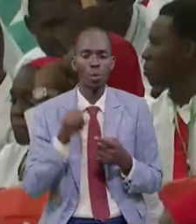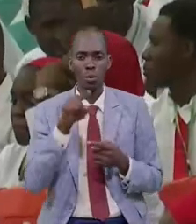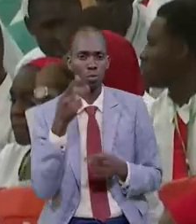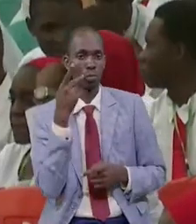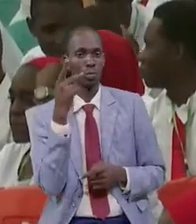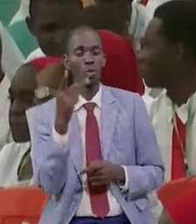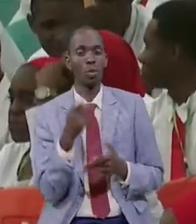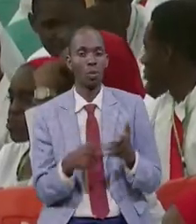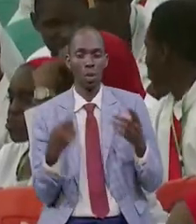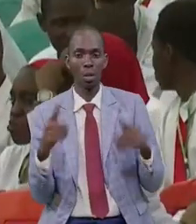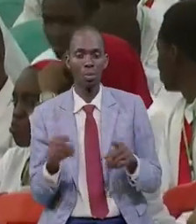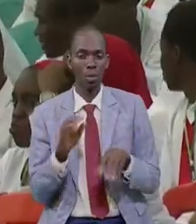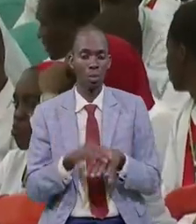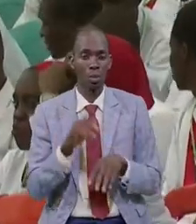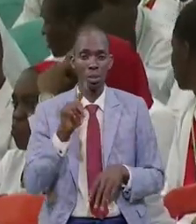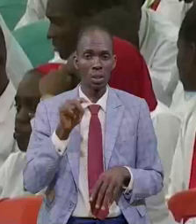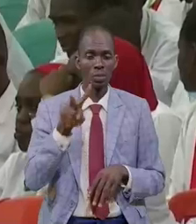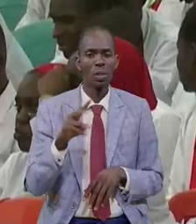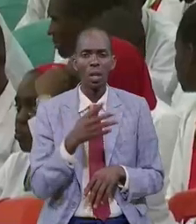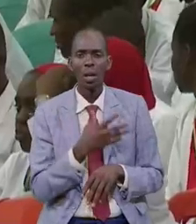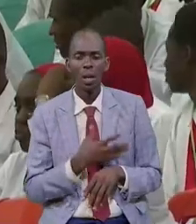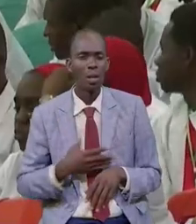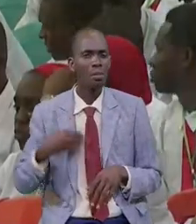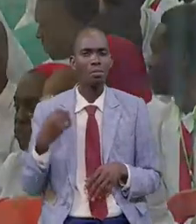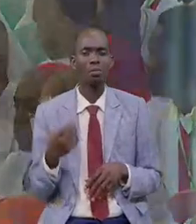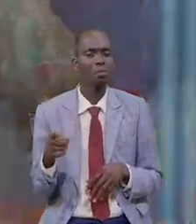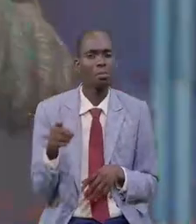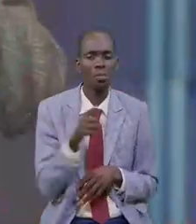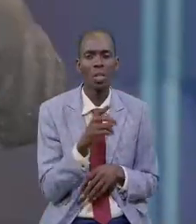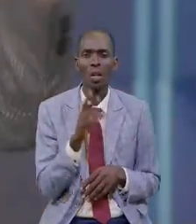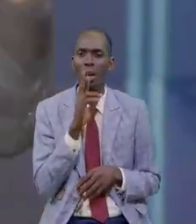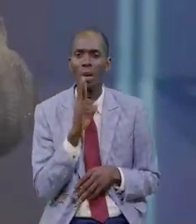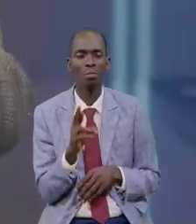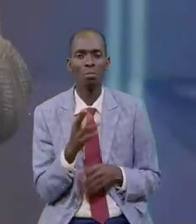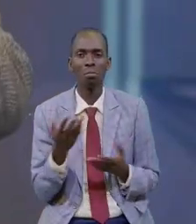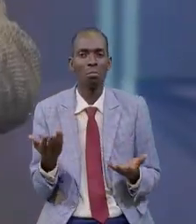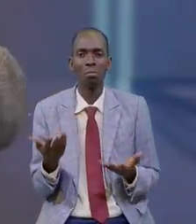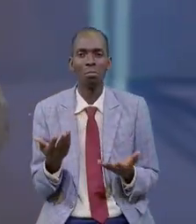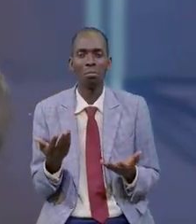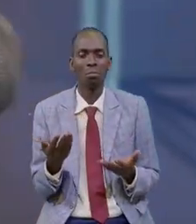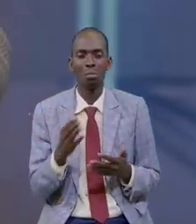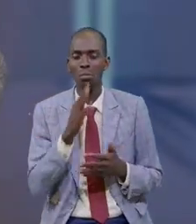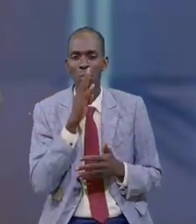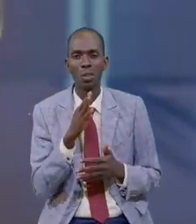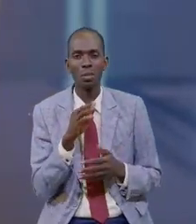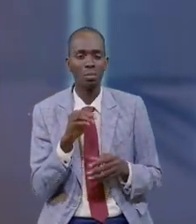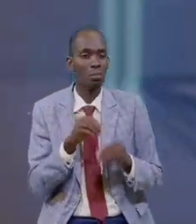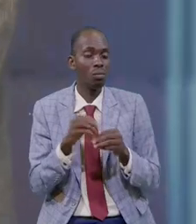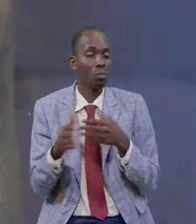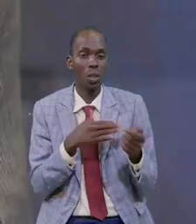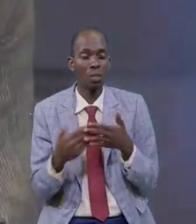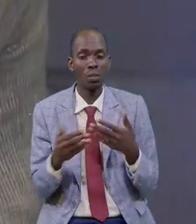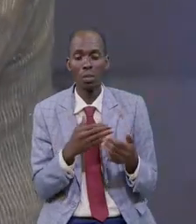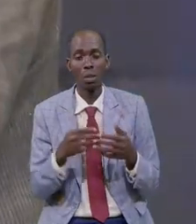quand tu suis à la télévision la radio et la communication est peut-être c'est aujourd'hui ou bien peut-être quelle que soit la